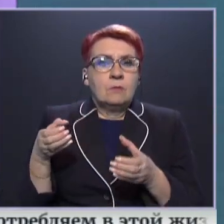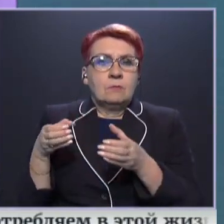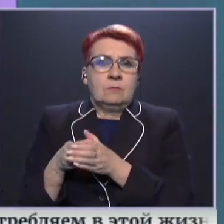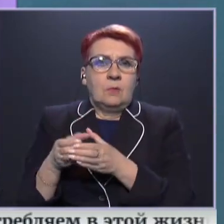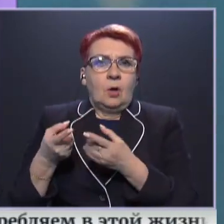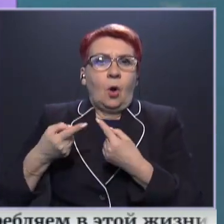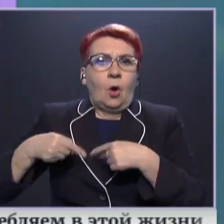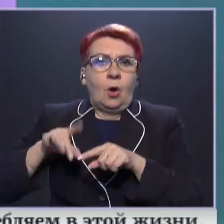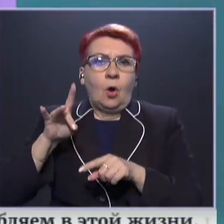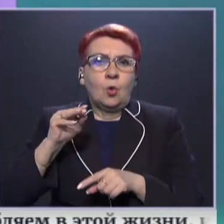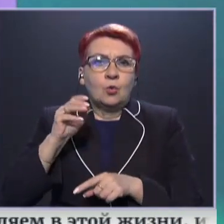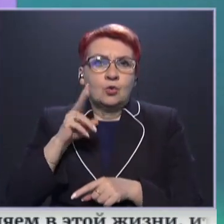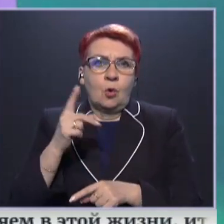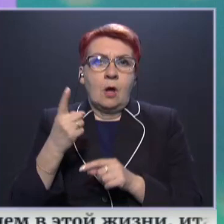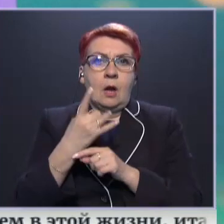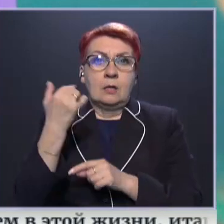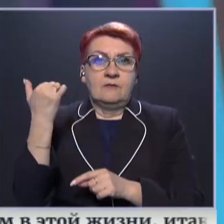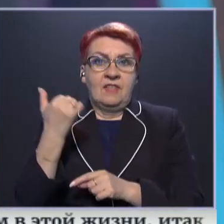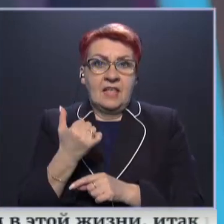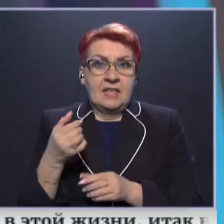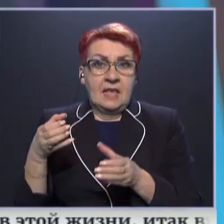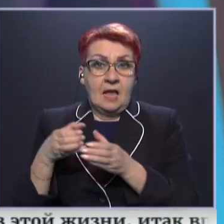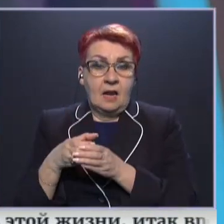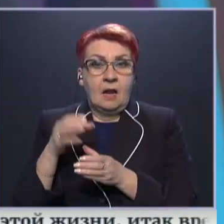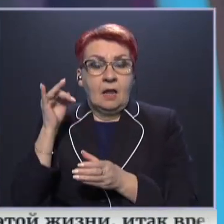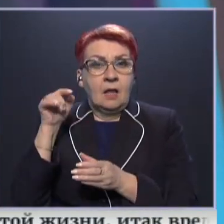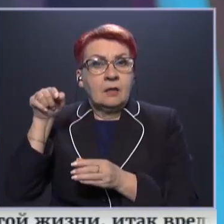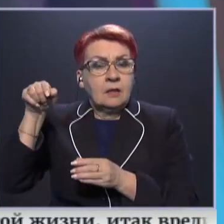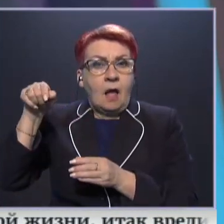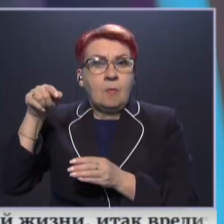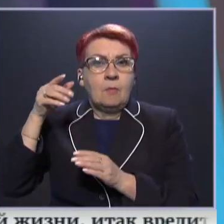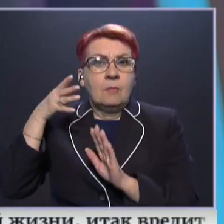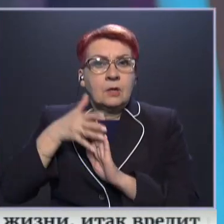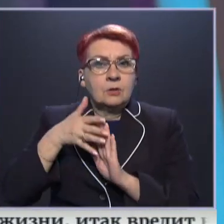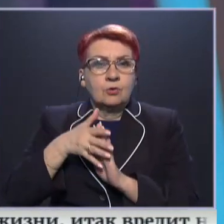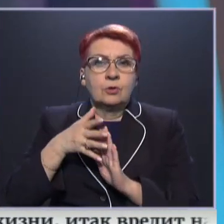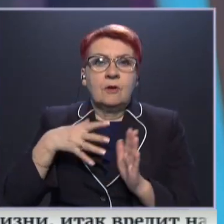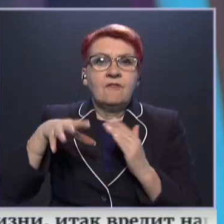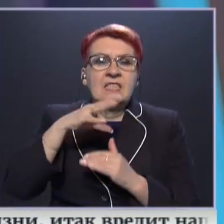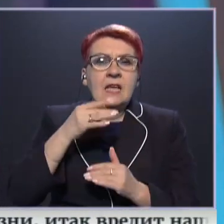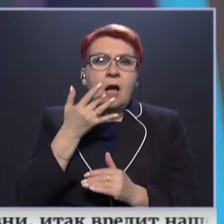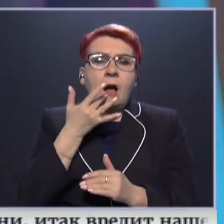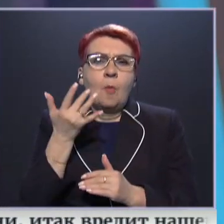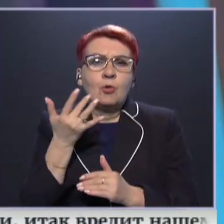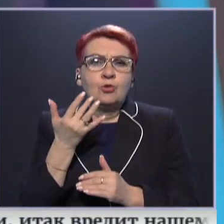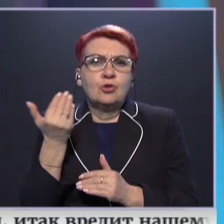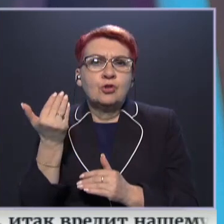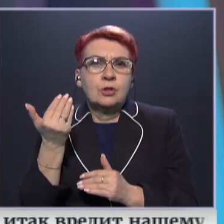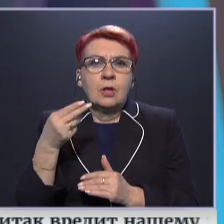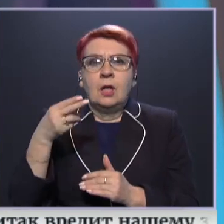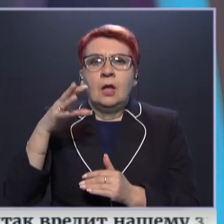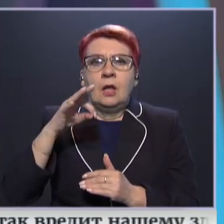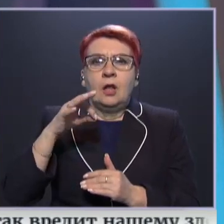который собирался раз в неделю и изучал, значит, все коммунистические вот эти вот